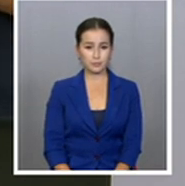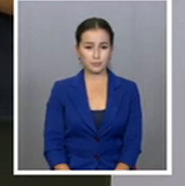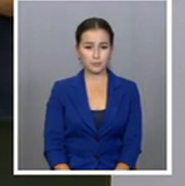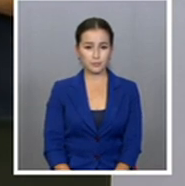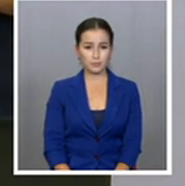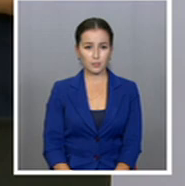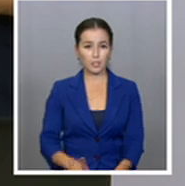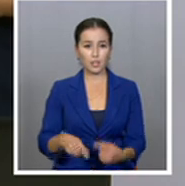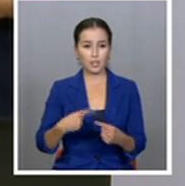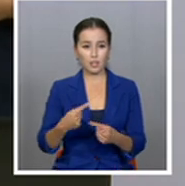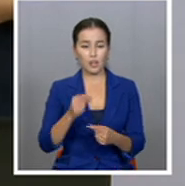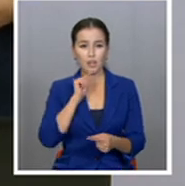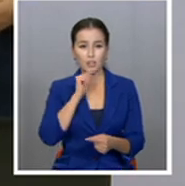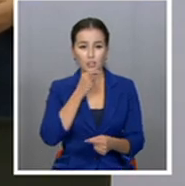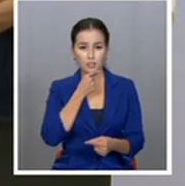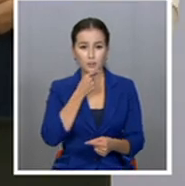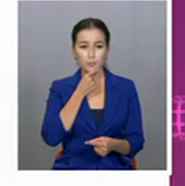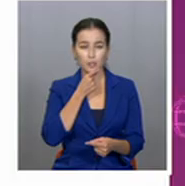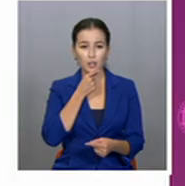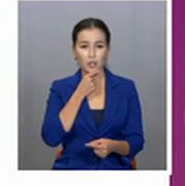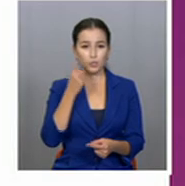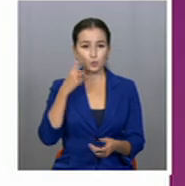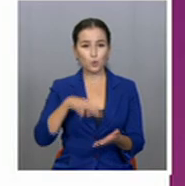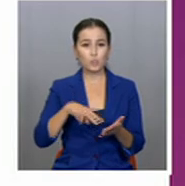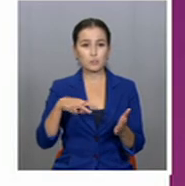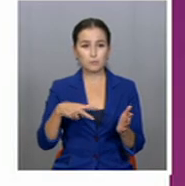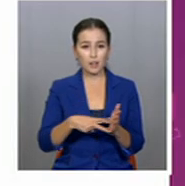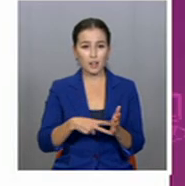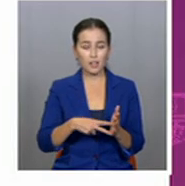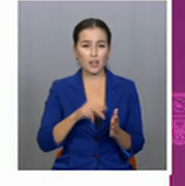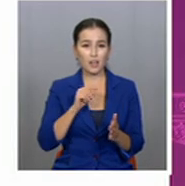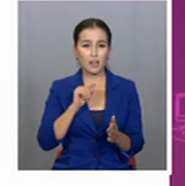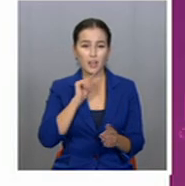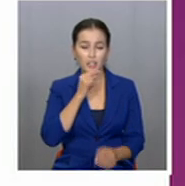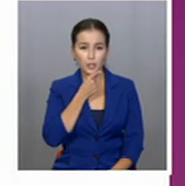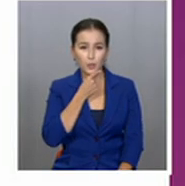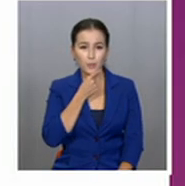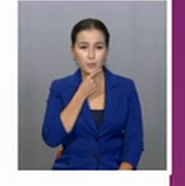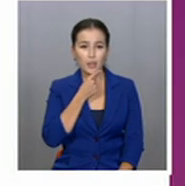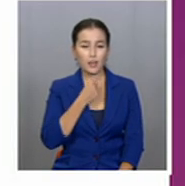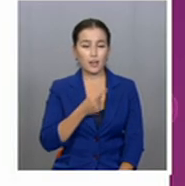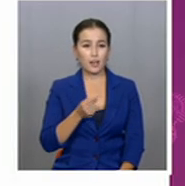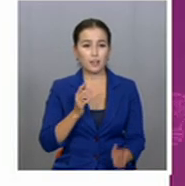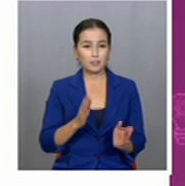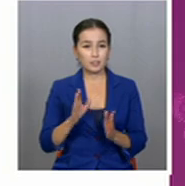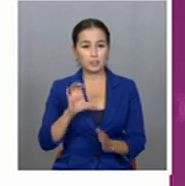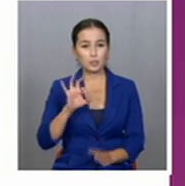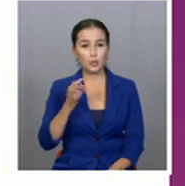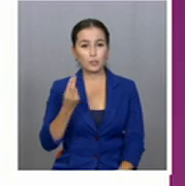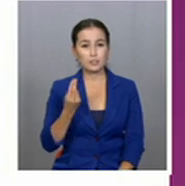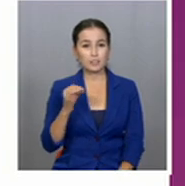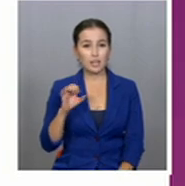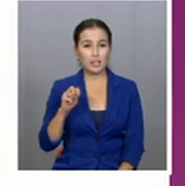Келесі экономиканың түрі жоспарлы экономика немесе социалистік экономика.